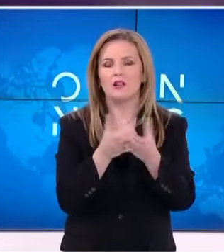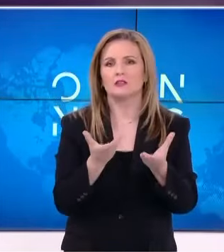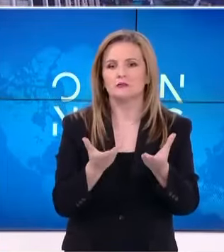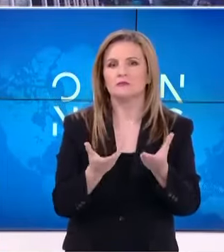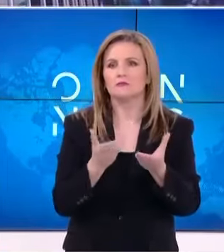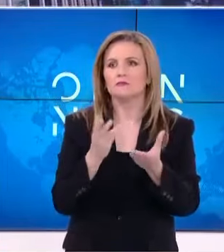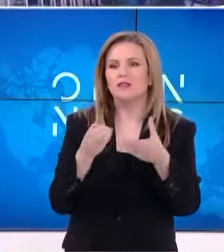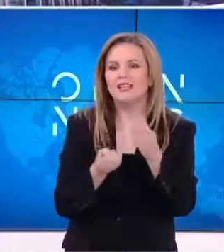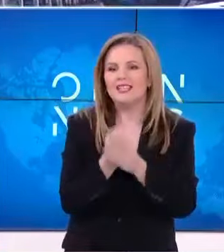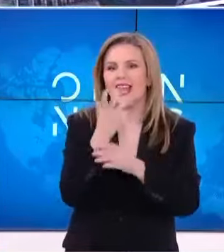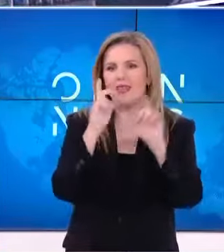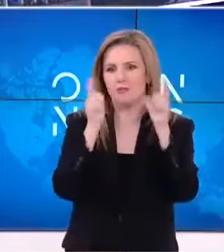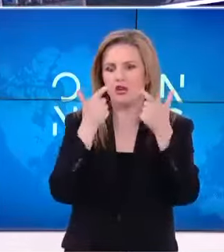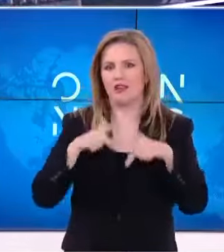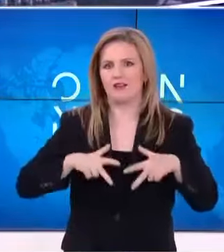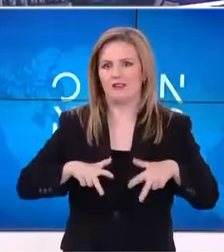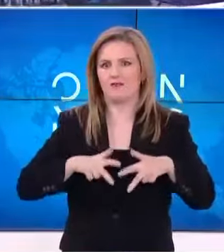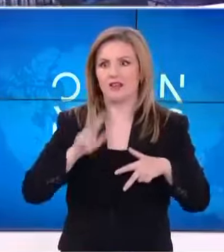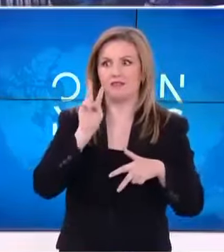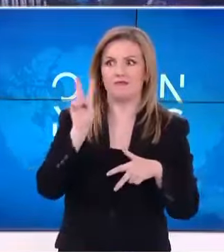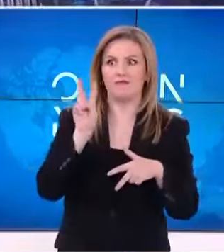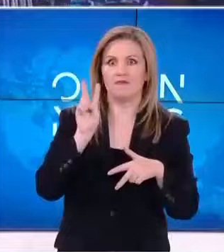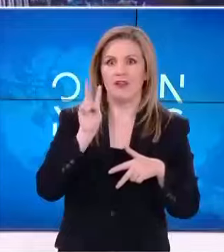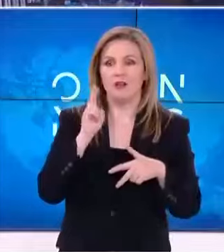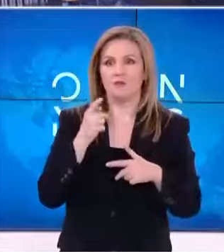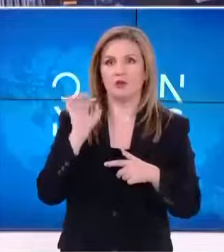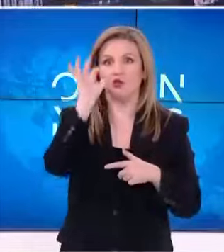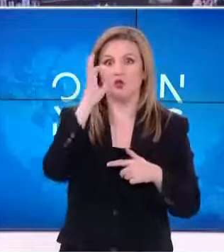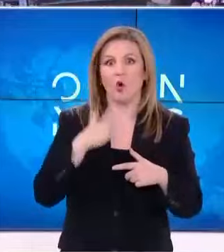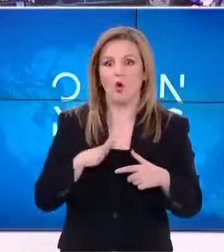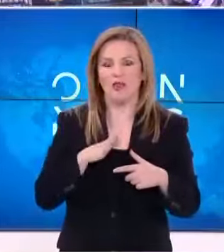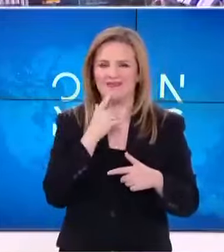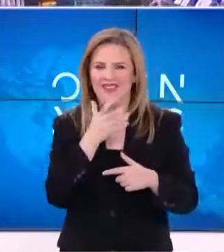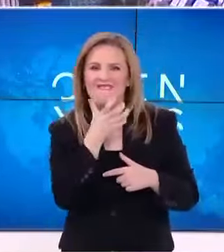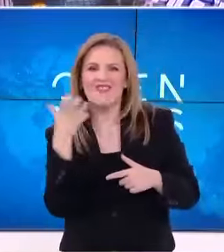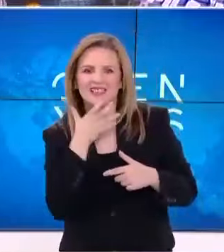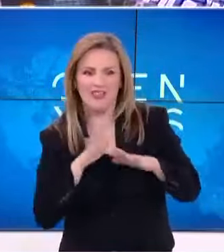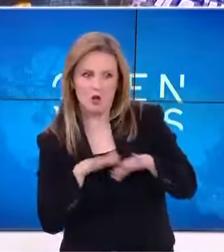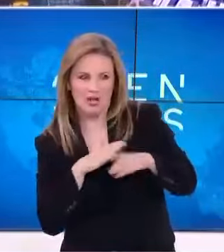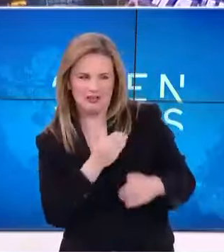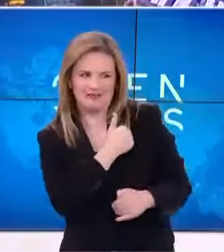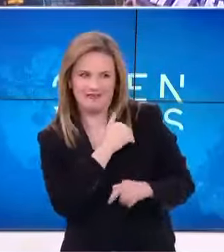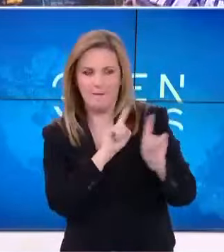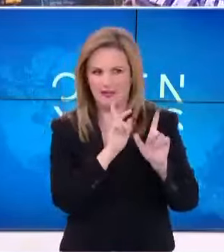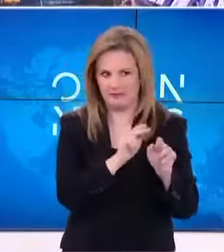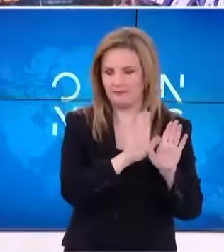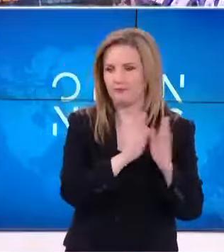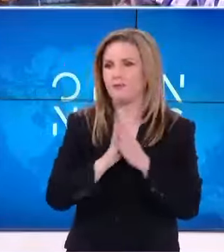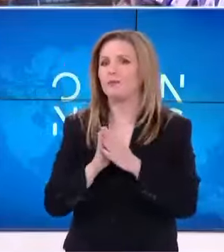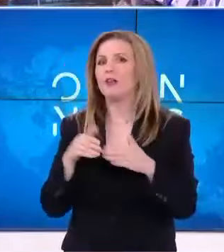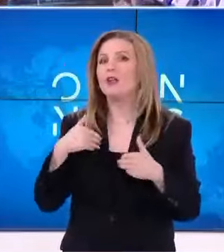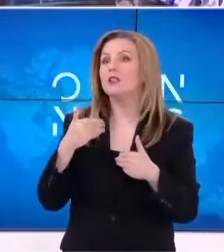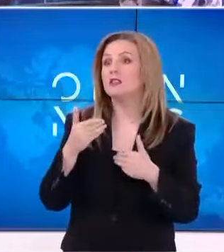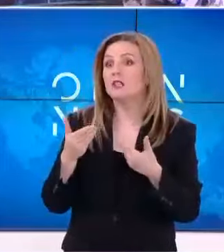μία δύναμη κυβερνητική η οία επιδιώκει να τελειώσω τη φράση μου με συγχωρείτε η οποία επιδιώκει